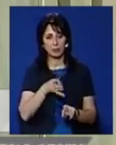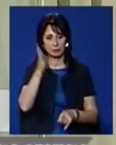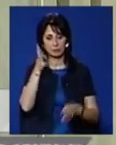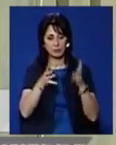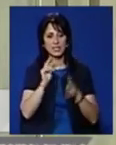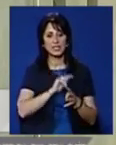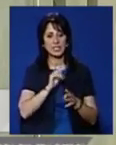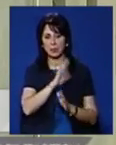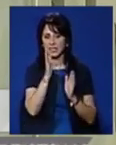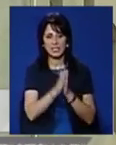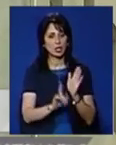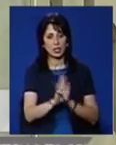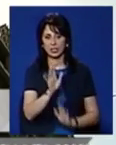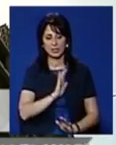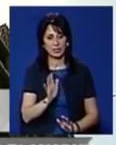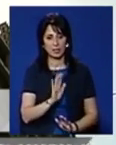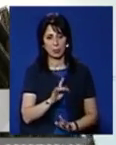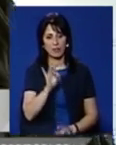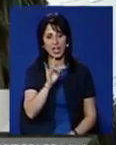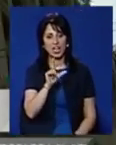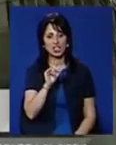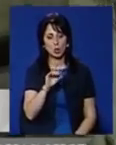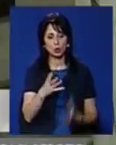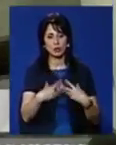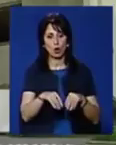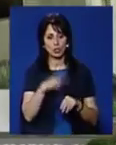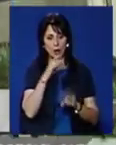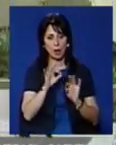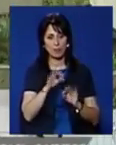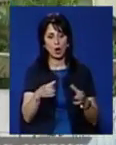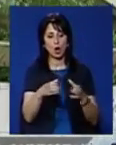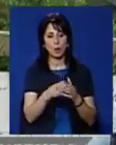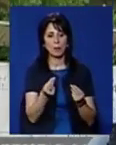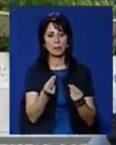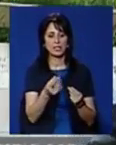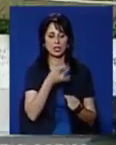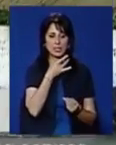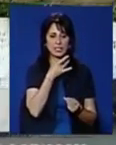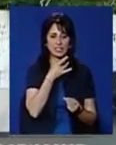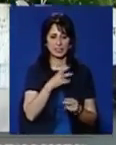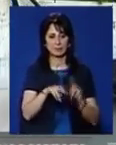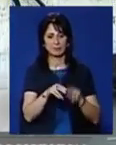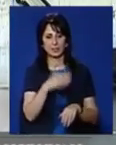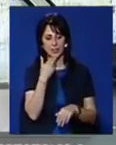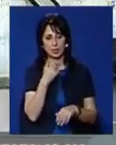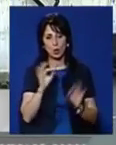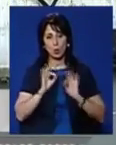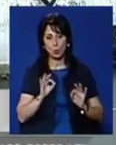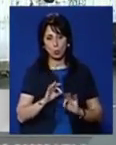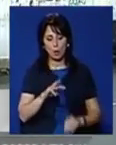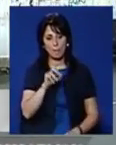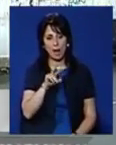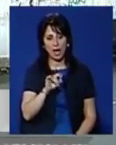სადაც სამუშაოების საერთოდ არ დაწყებულა. მაშინ რჩეულიშვილების ოჯახი აცხადებდა, რომ კომპანია ფინანსურ კრიზისში იმყოფებოდა. პროკურატურა გურამ და